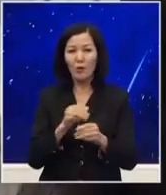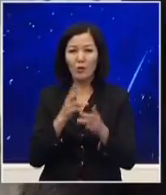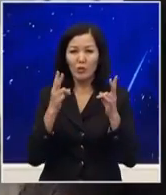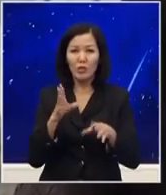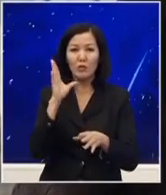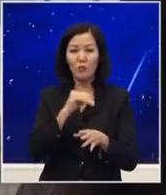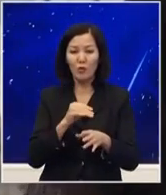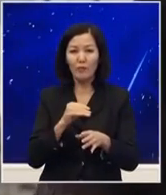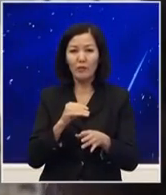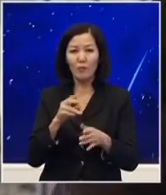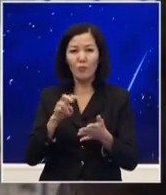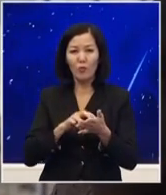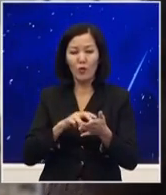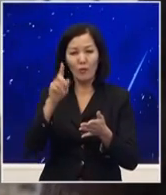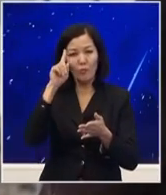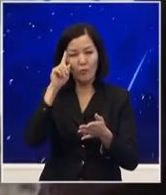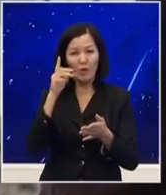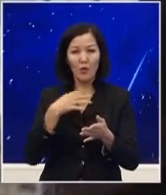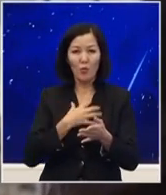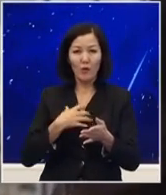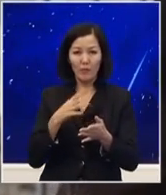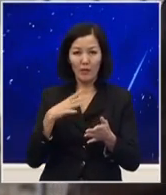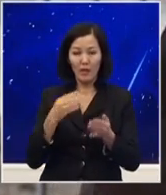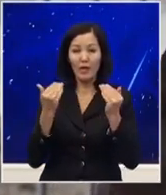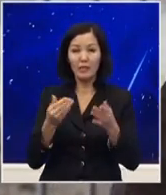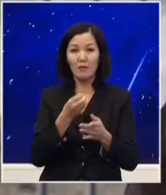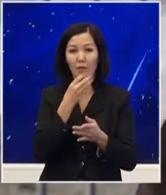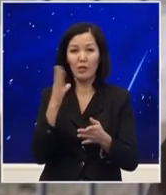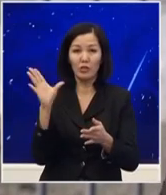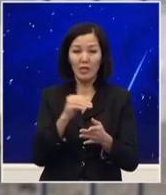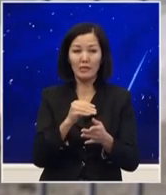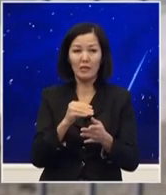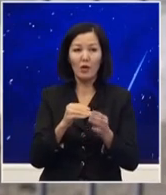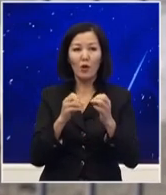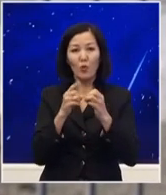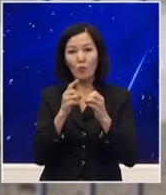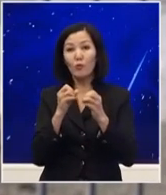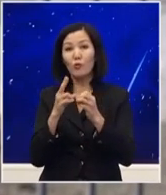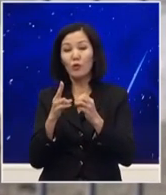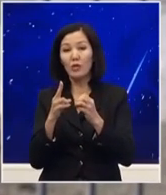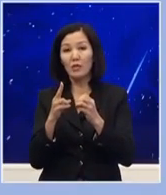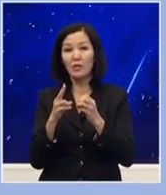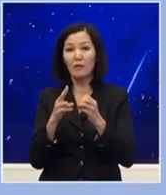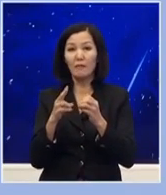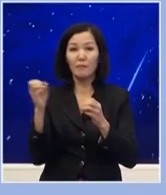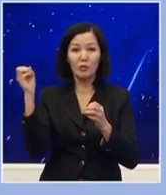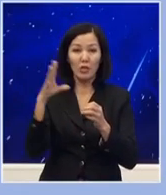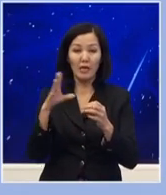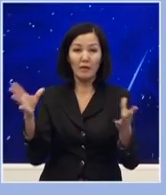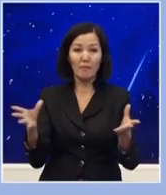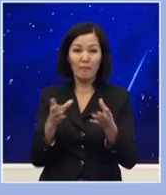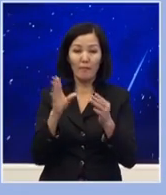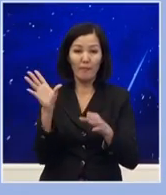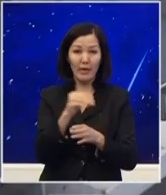міні жұрттың еңсесі көтеріліп, жарық шамның астында қорықпай 12-де, 11-де жұмыстан қайтып жатыр. Мына